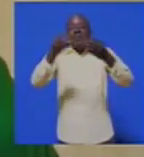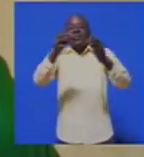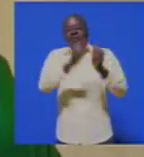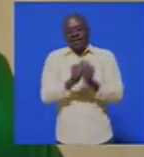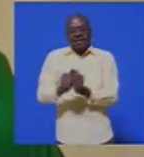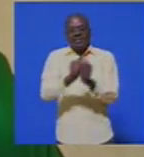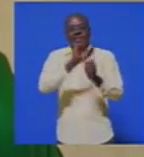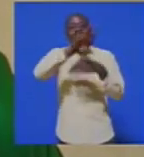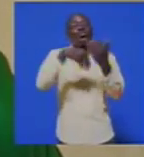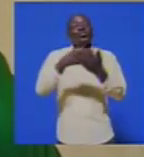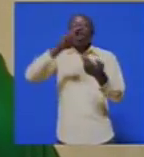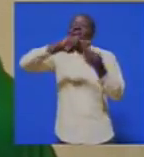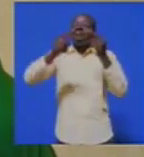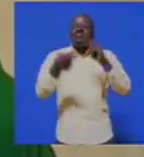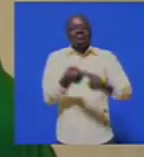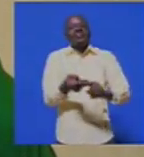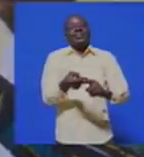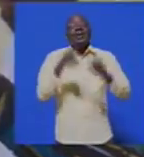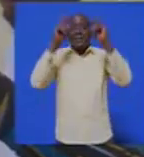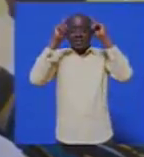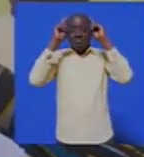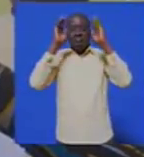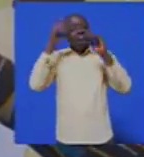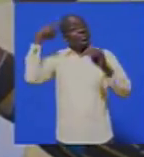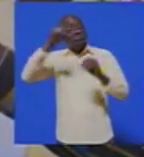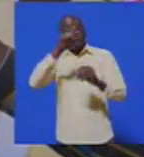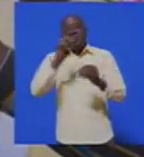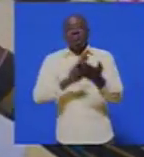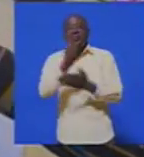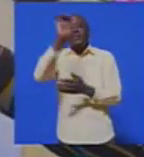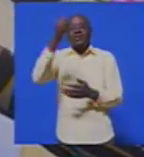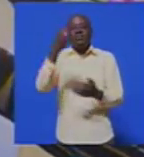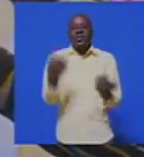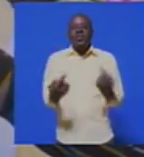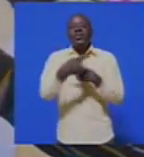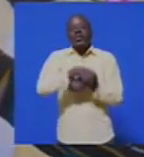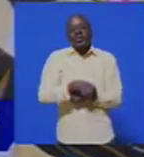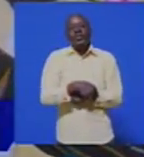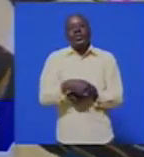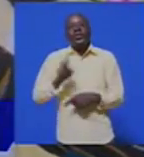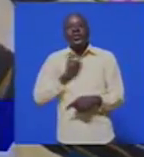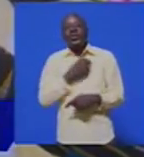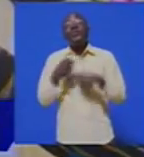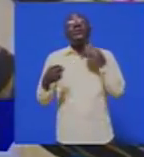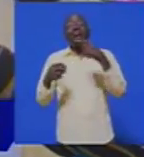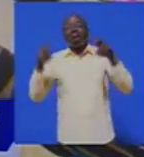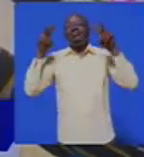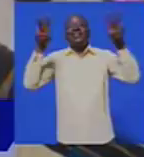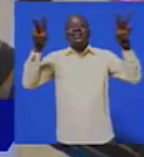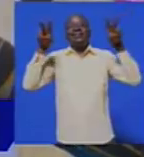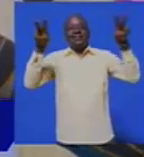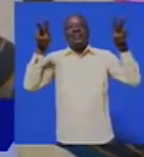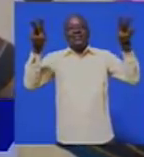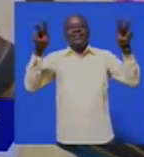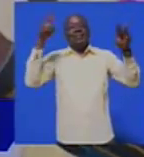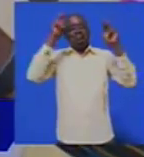tous mes collègues, de tous les présidents d'université. Aujourd'hui, nous magnifions d'abord la victoire personnelle